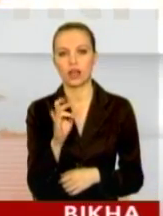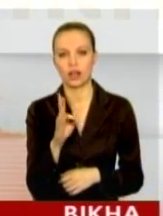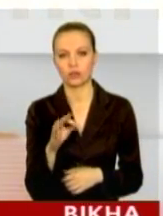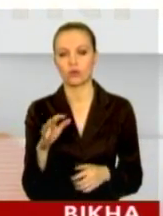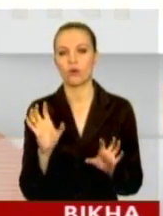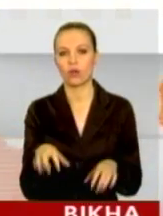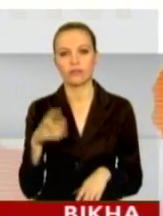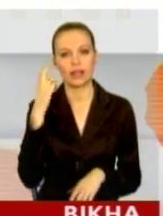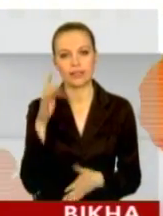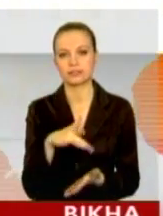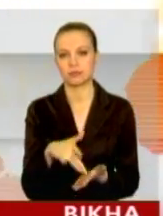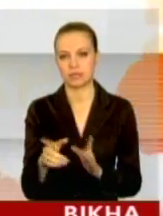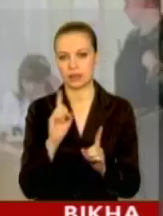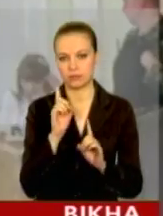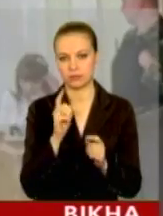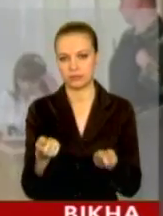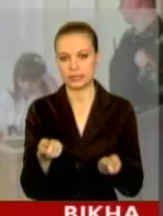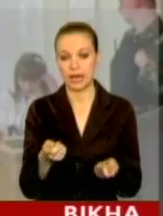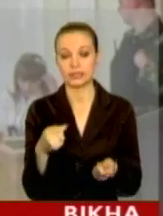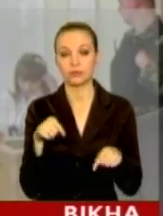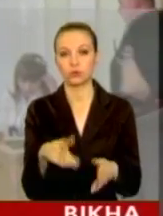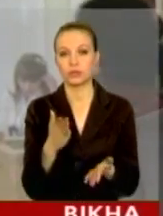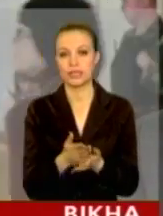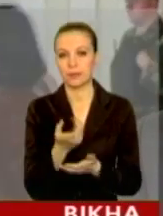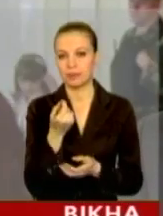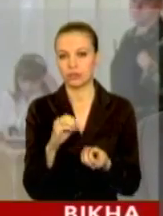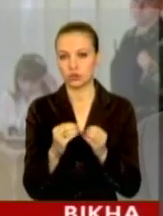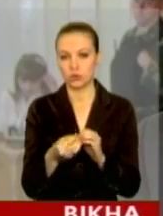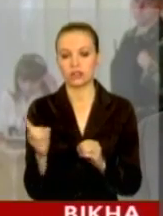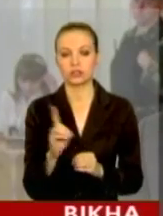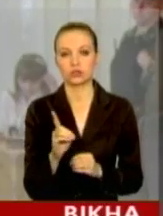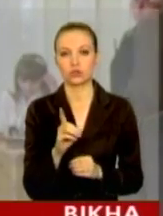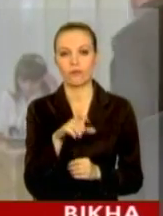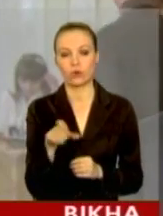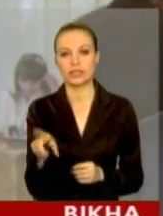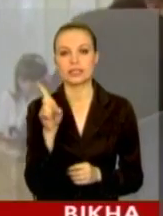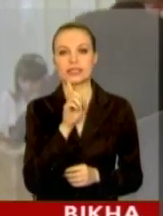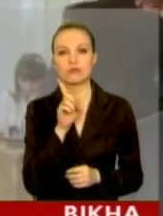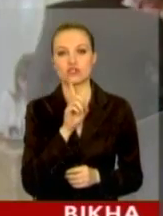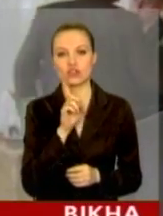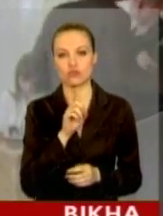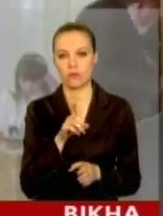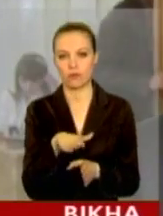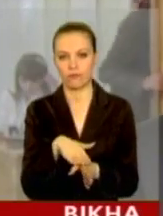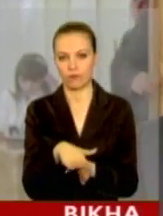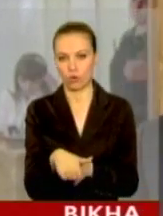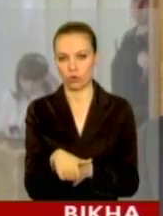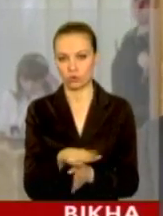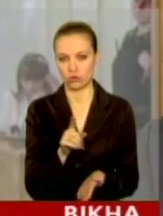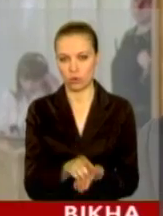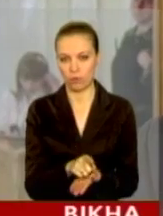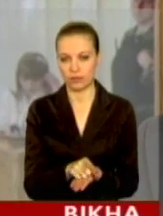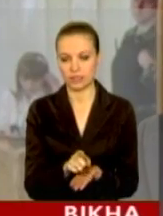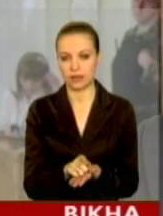голова Київської місьдміністрації тут є невеличкі нюанси що вони якби тимчасово виконуючиі